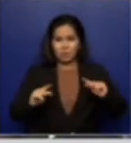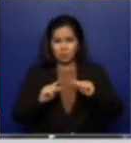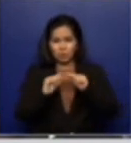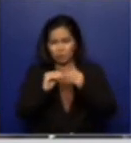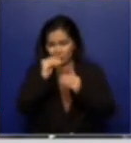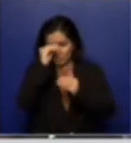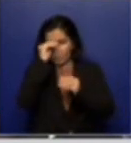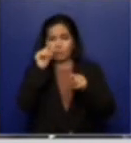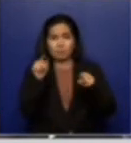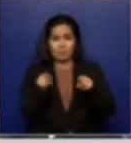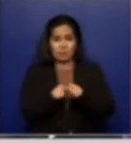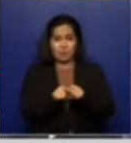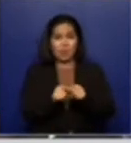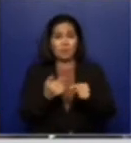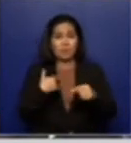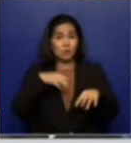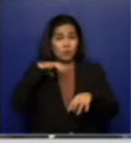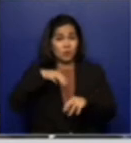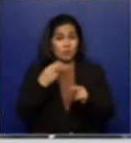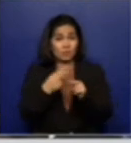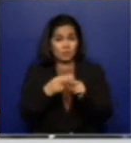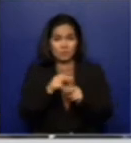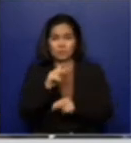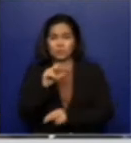การในหน่วยงานที่เรียกว่าสก